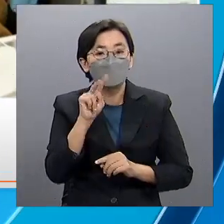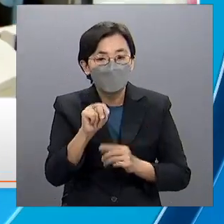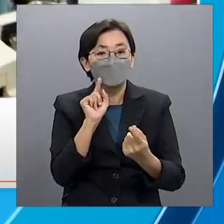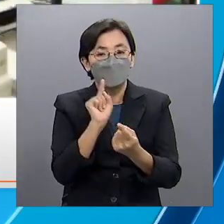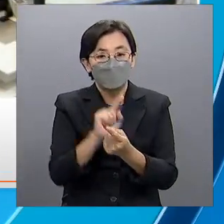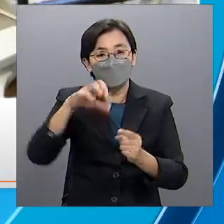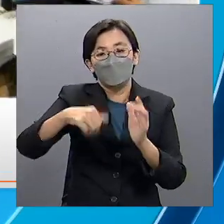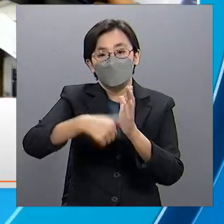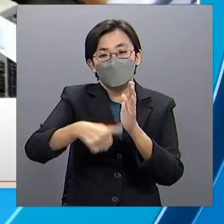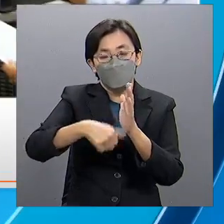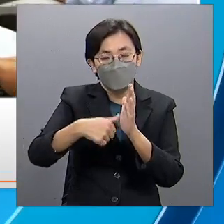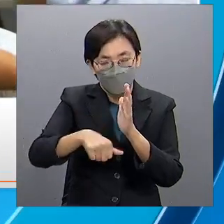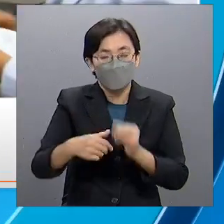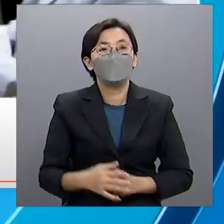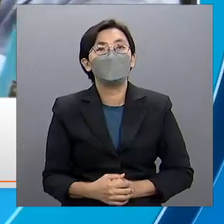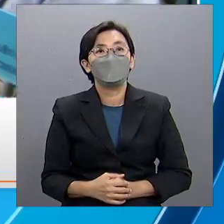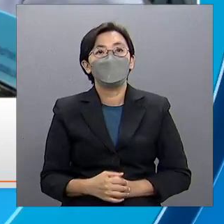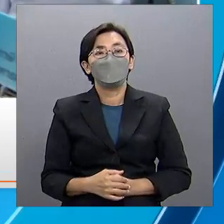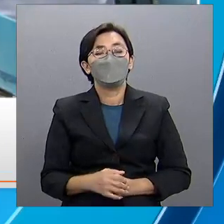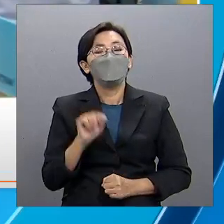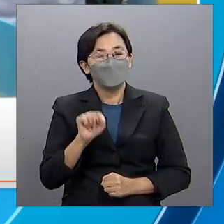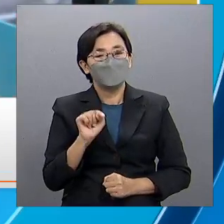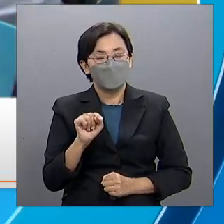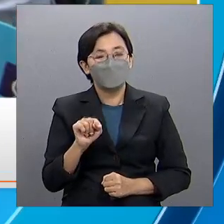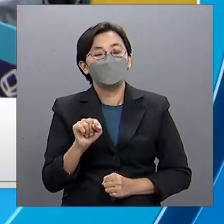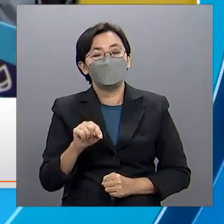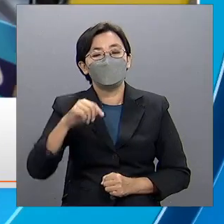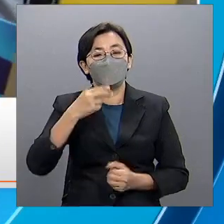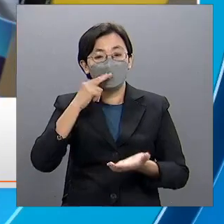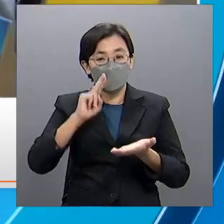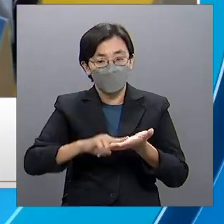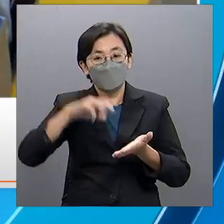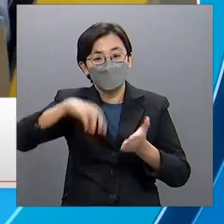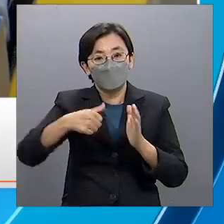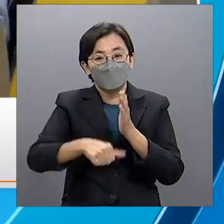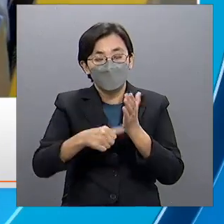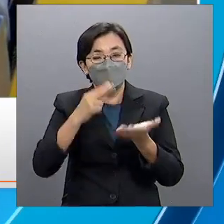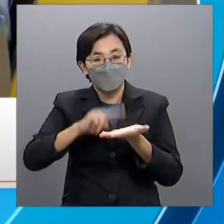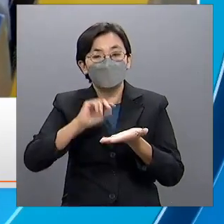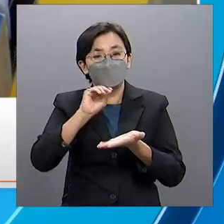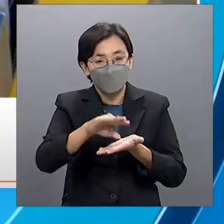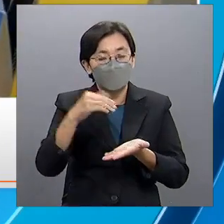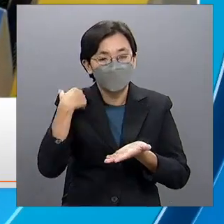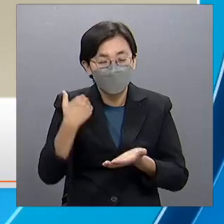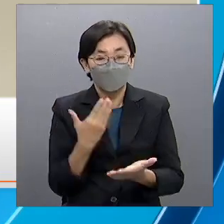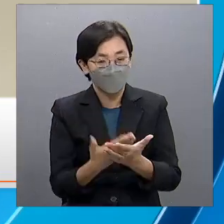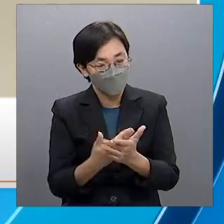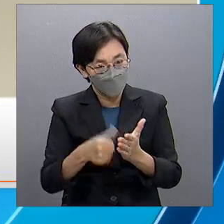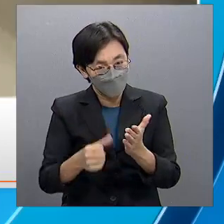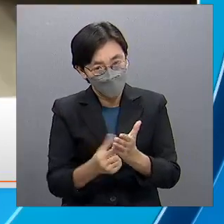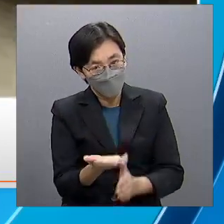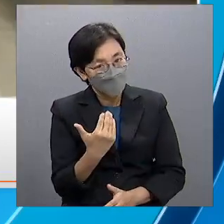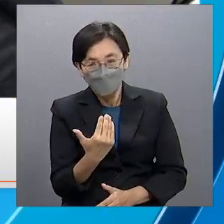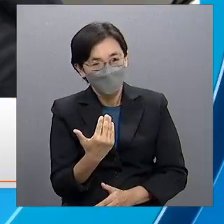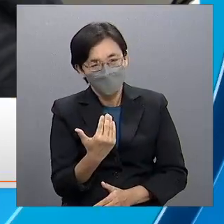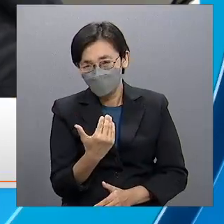พื้นที่นะคะอันนี้จะเป็นหนังสือที่กรมส่งไปโดยปกติแต่ที่ว่าเรียกเก็บภาษีเนี่ยกรมสรรพากรจะไม่มีนะคะนอก